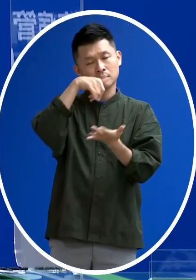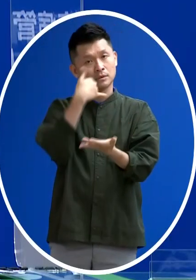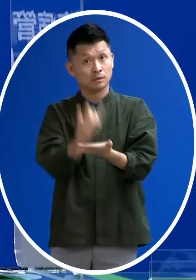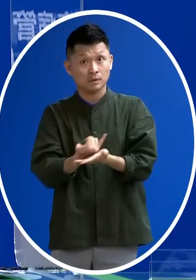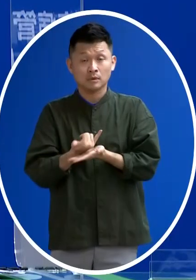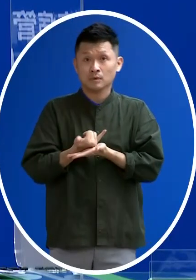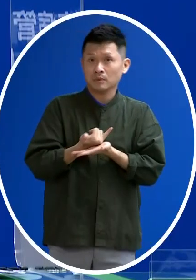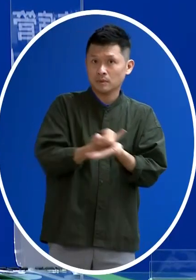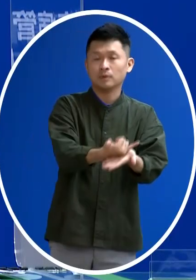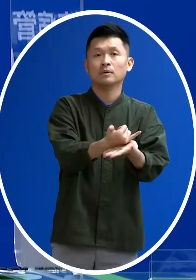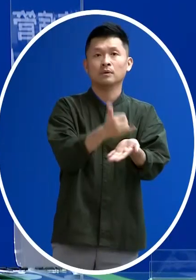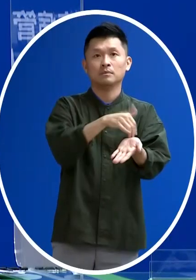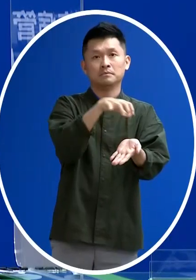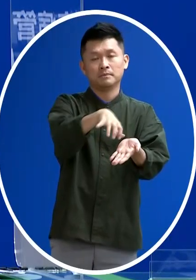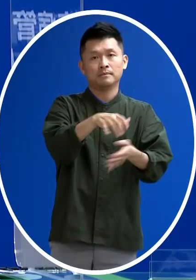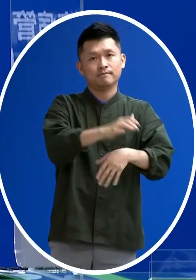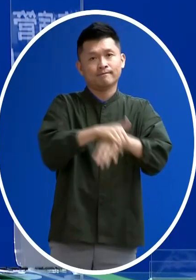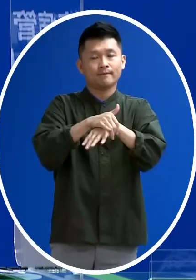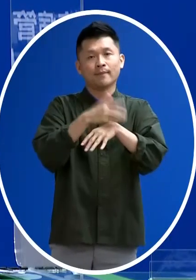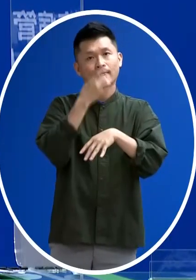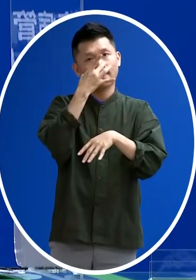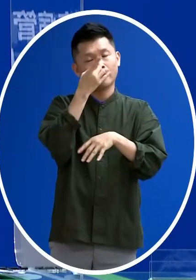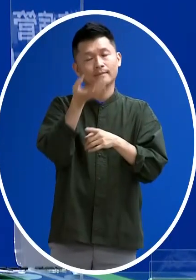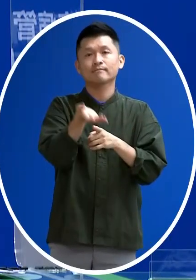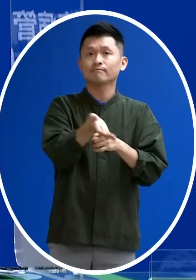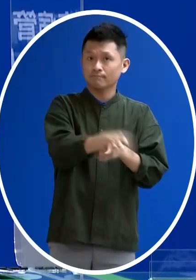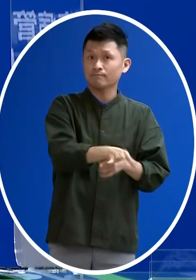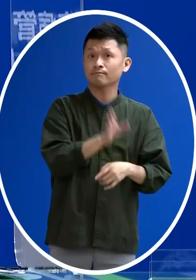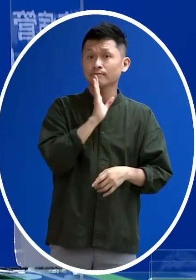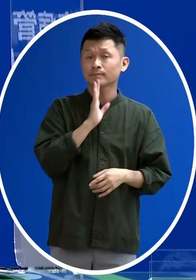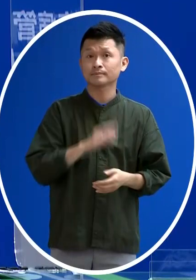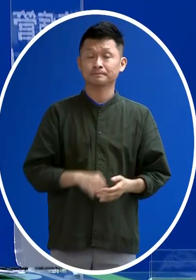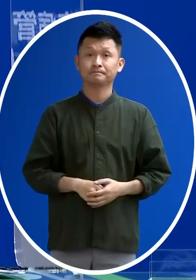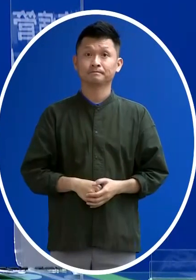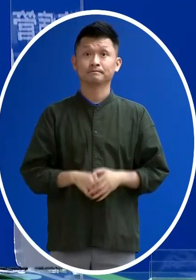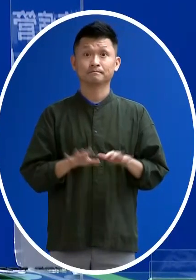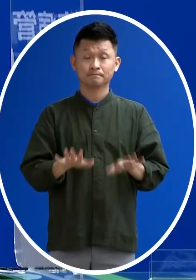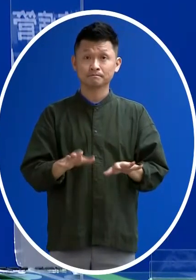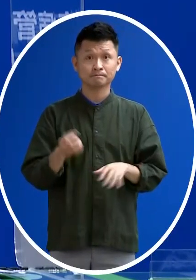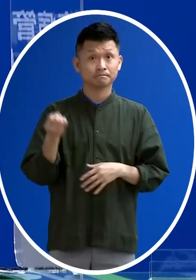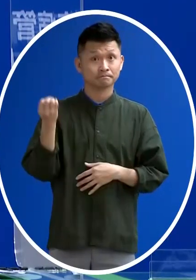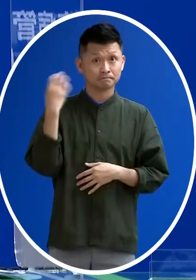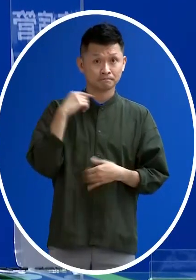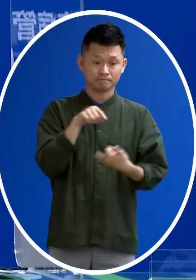急救，那不幸死亡。那这个部分目前知道他应该